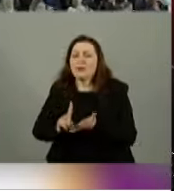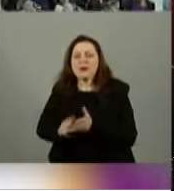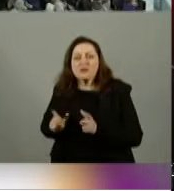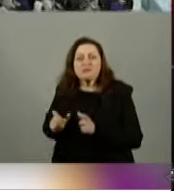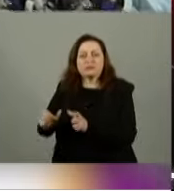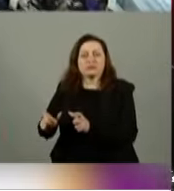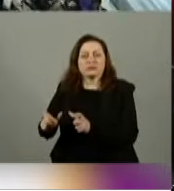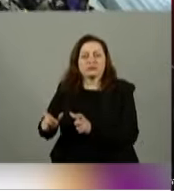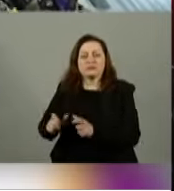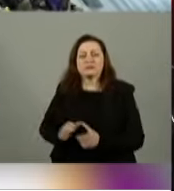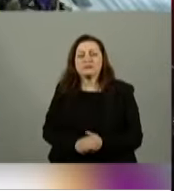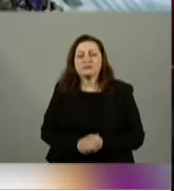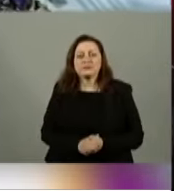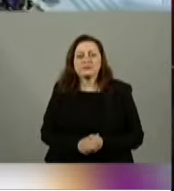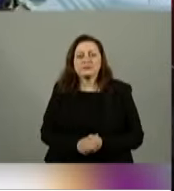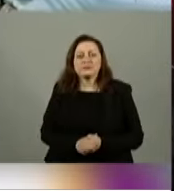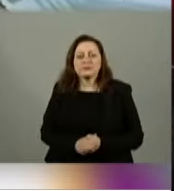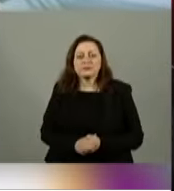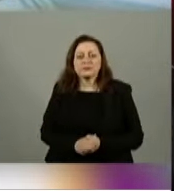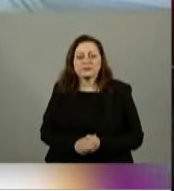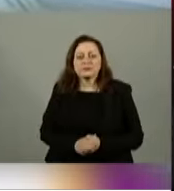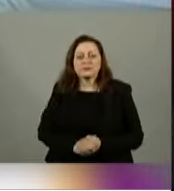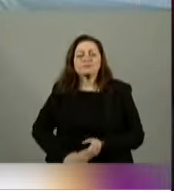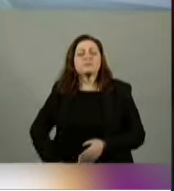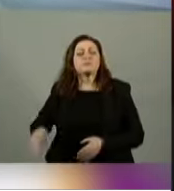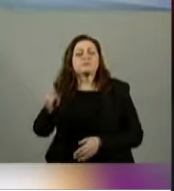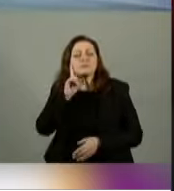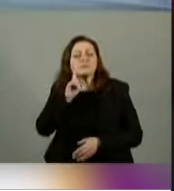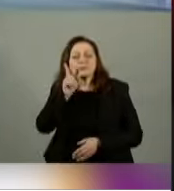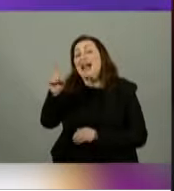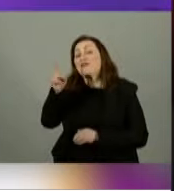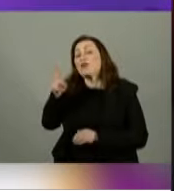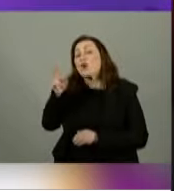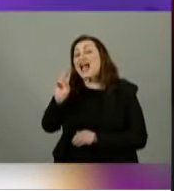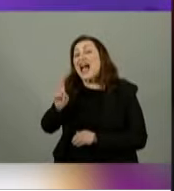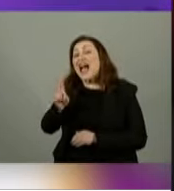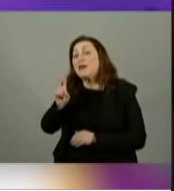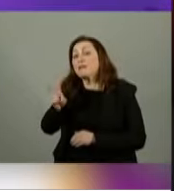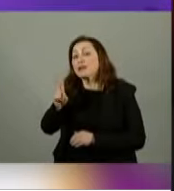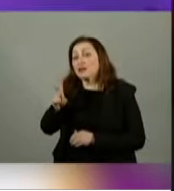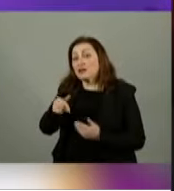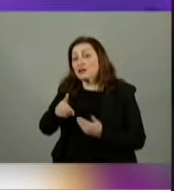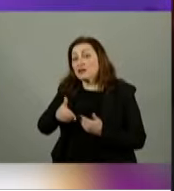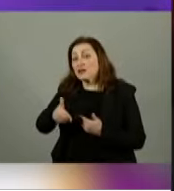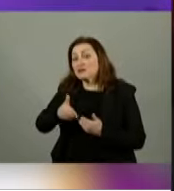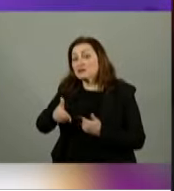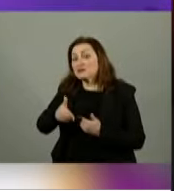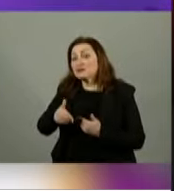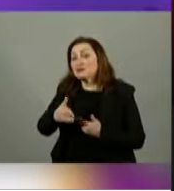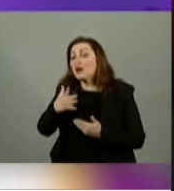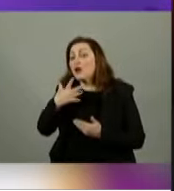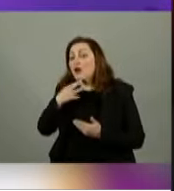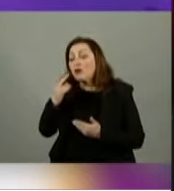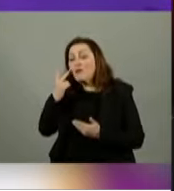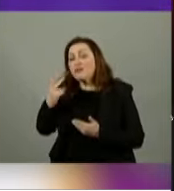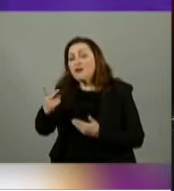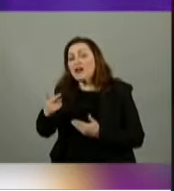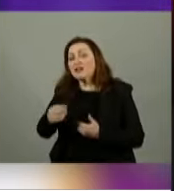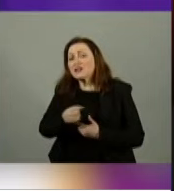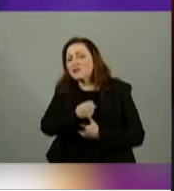κάνει με ένα μεθοδικό τρόπο. Το μήνυμά του είναι θολό, είναι αντιφατικό, λέει διάφορα πράγματα, ανοίγεται σε διαφορετικά ακροατήρια, αλλά